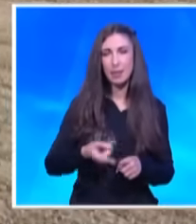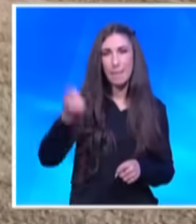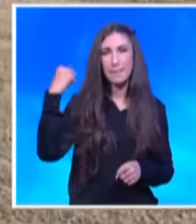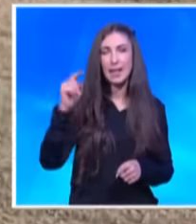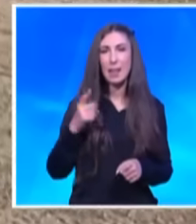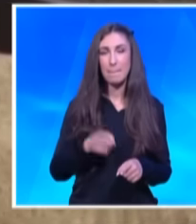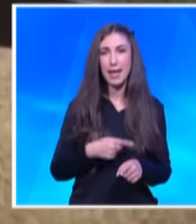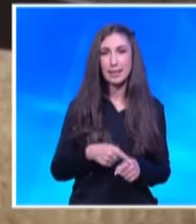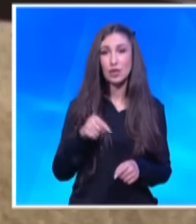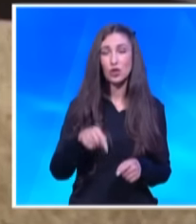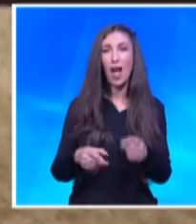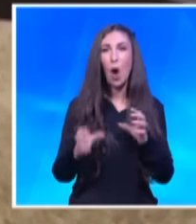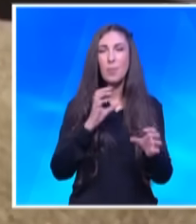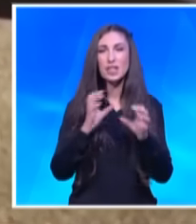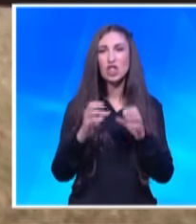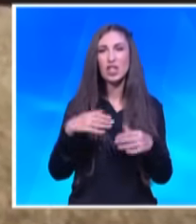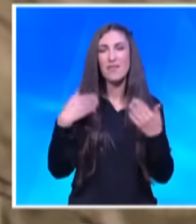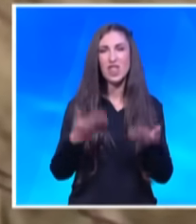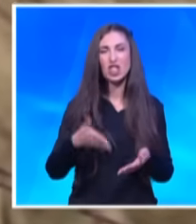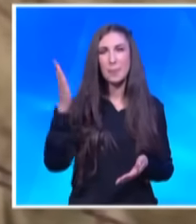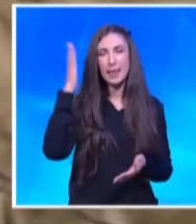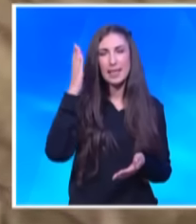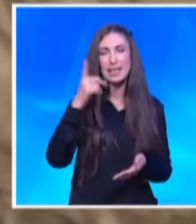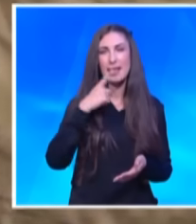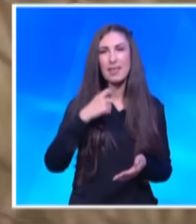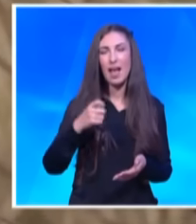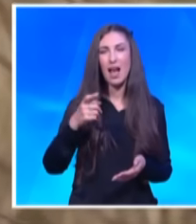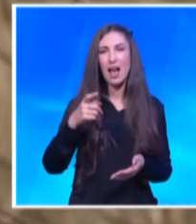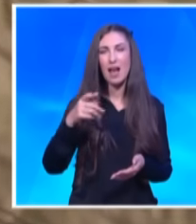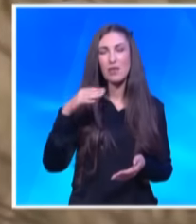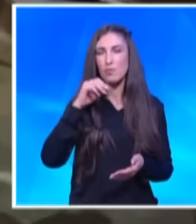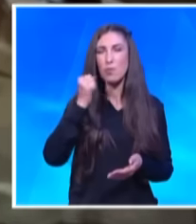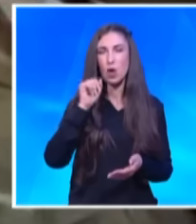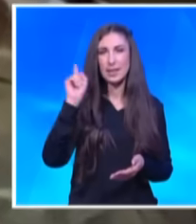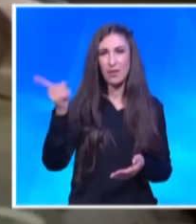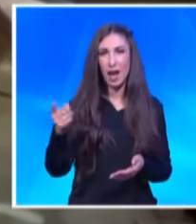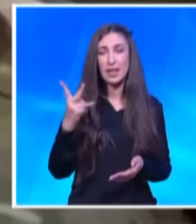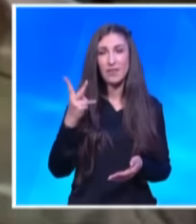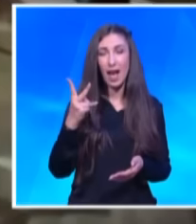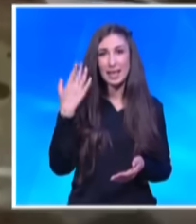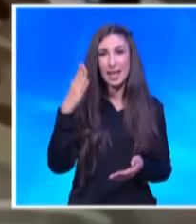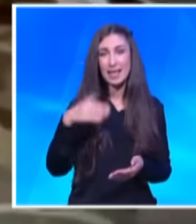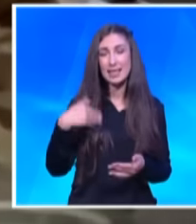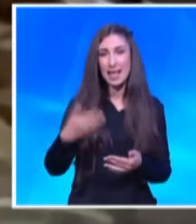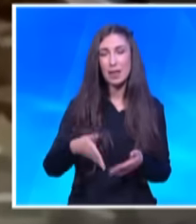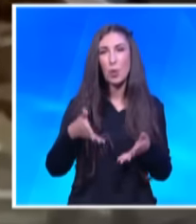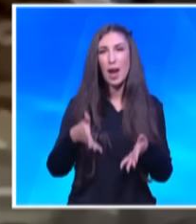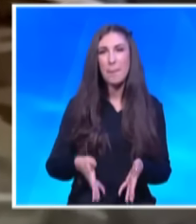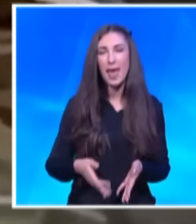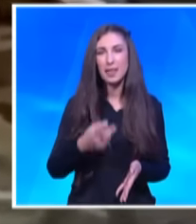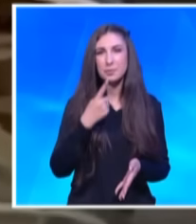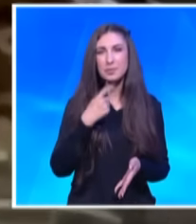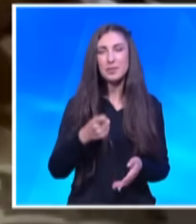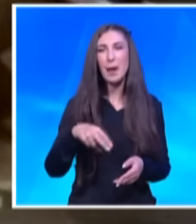месец. Това обсъжда днес и външните министри на страните в Москва. Междувременно, два дни след погребението на лидера на